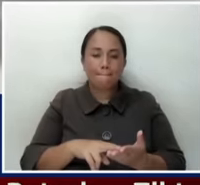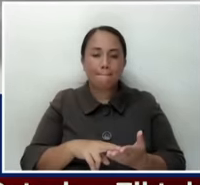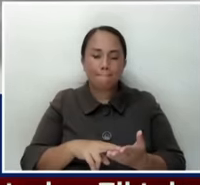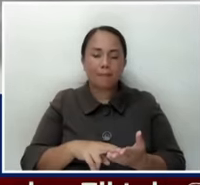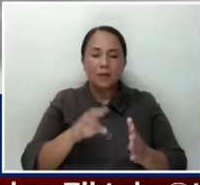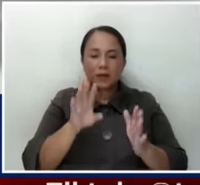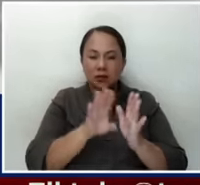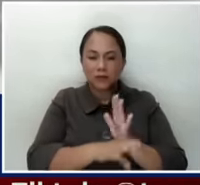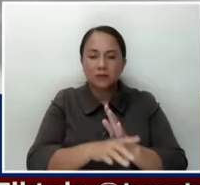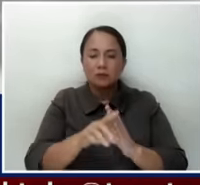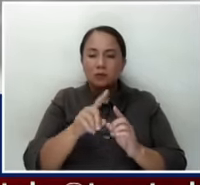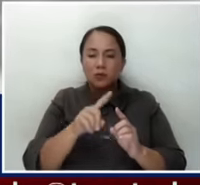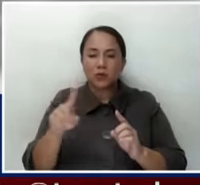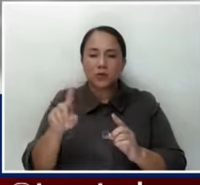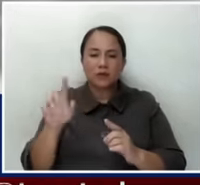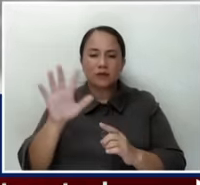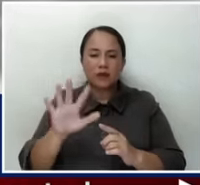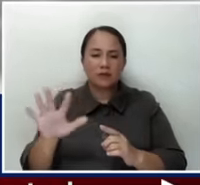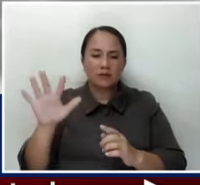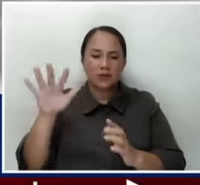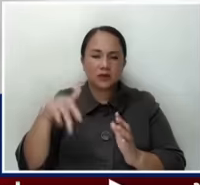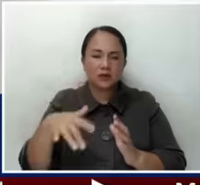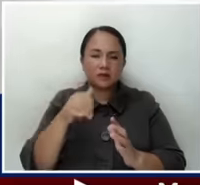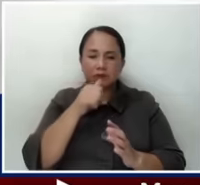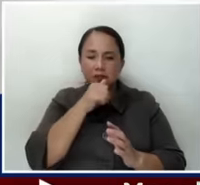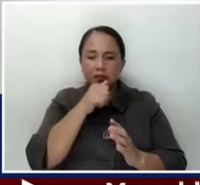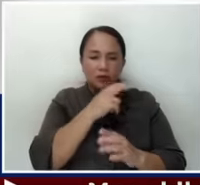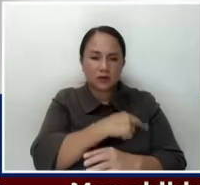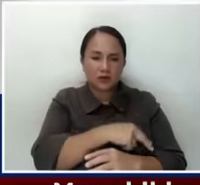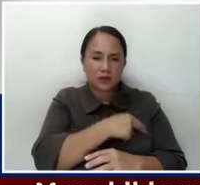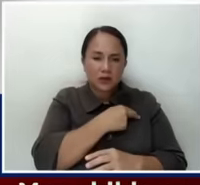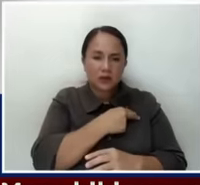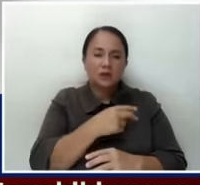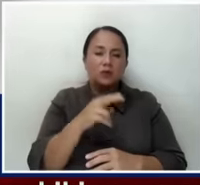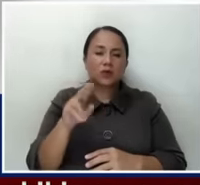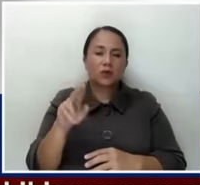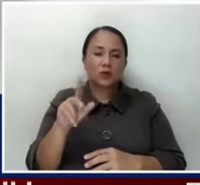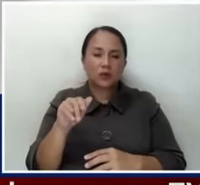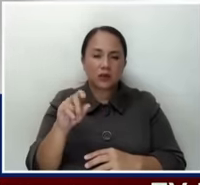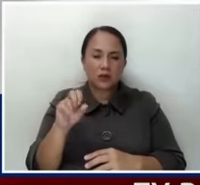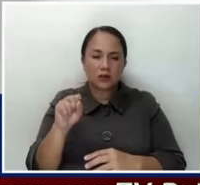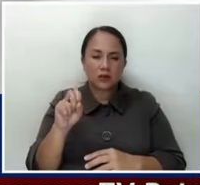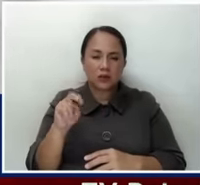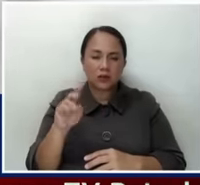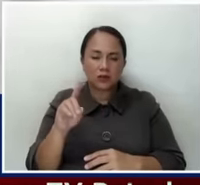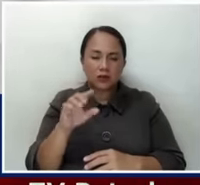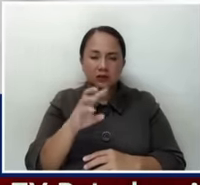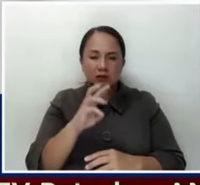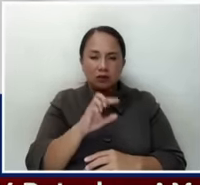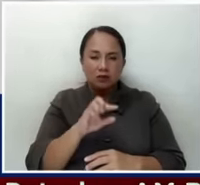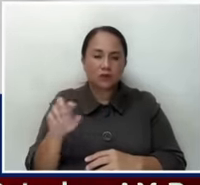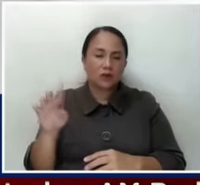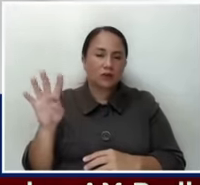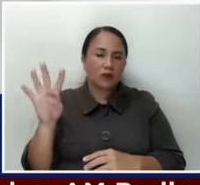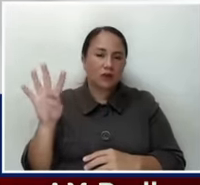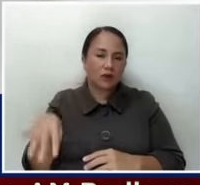pinakamababa, halos 5,000 sa pribadong ospital. Ang ultrasound nasa 600 hanggang